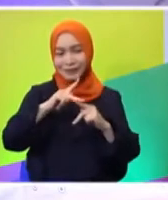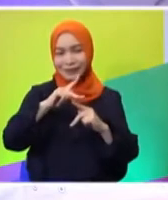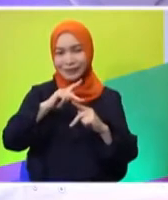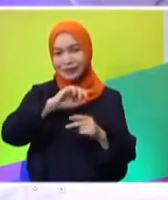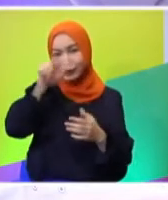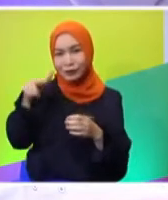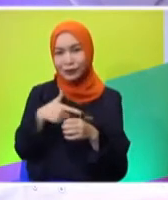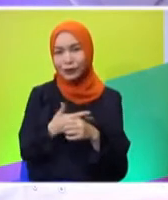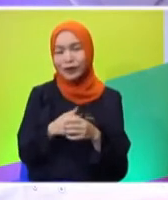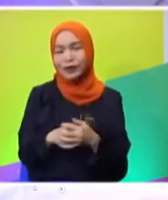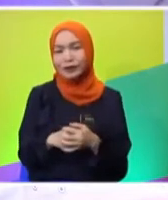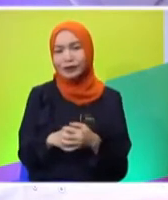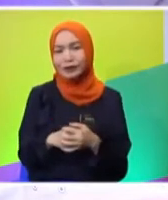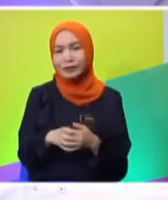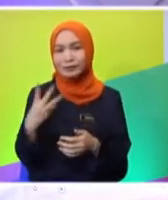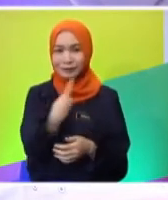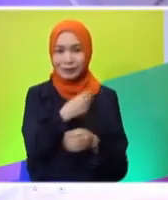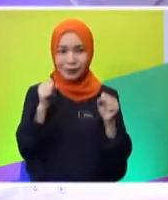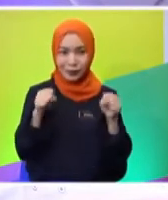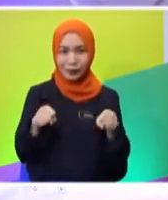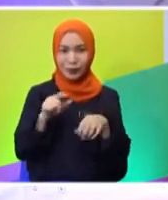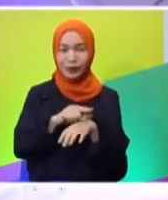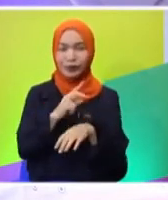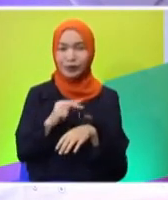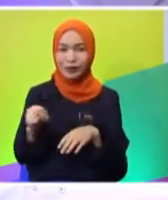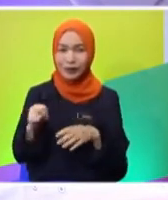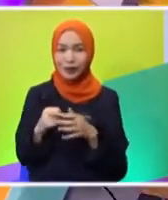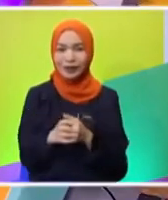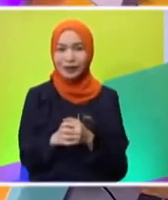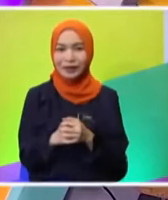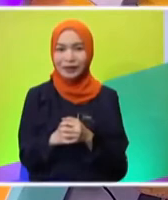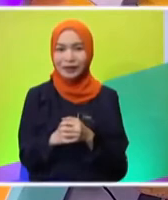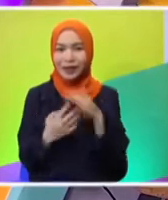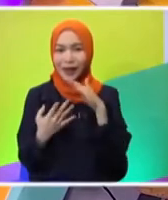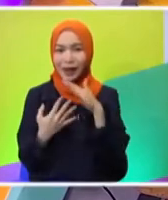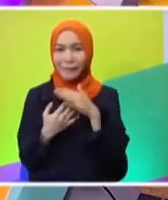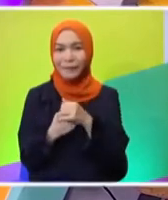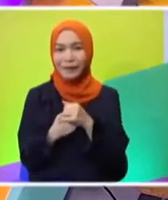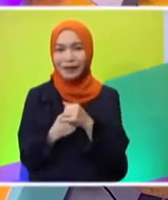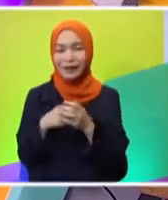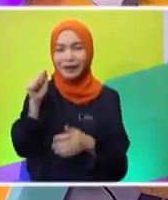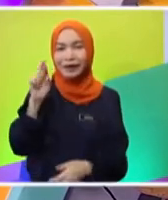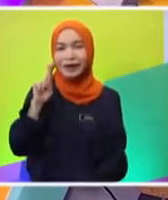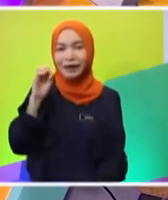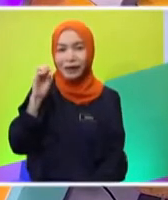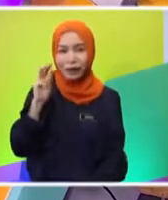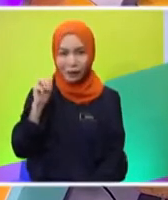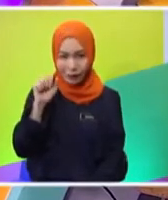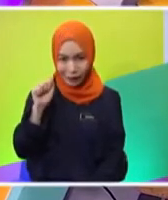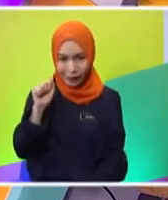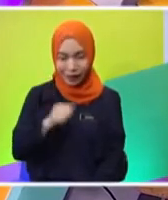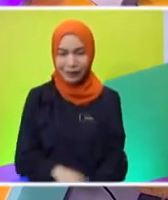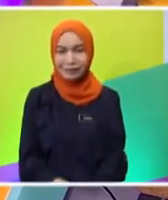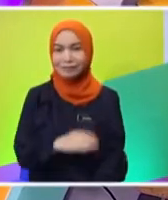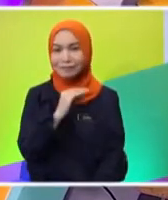keseluruhan dan kita boleh gunakan contoh untuk letak di Line aromaterapi oh ah sesuatu yang mana nih yang kita mungkin boleh